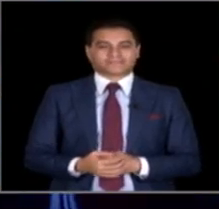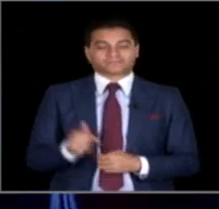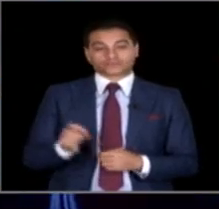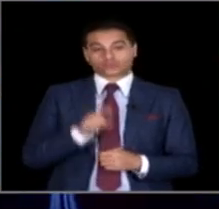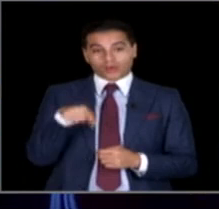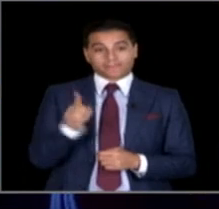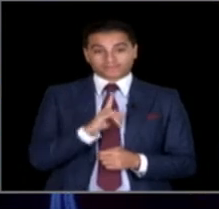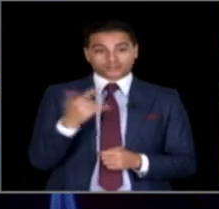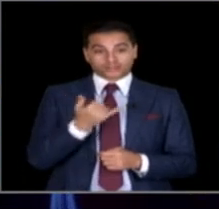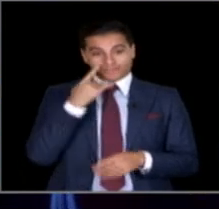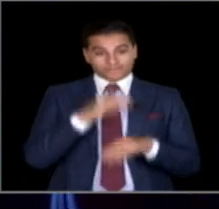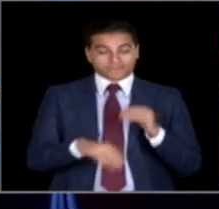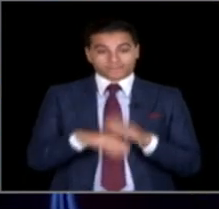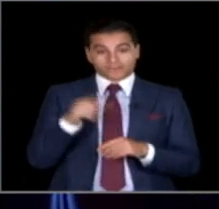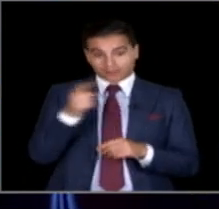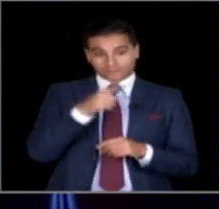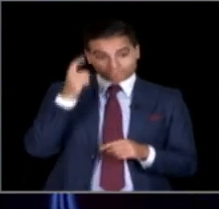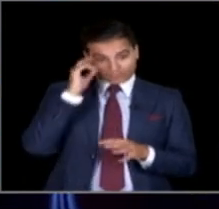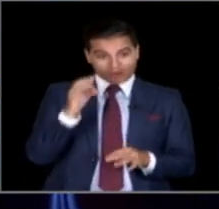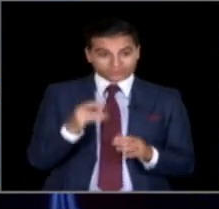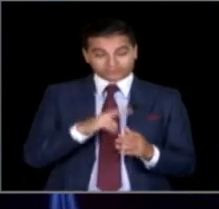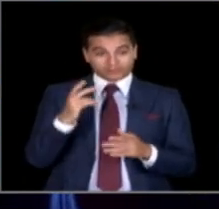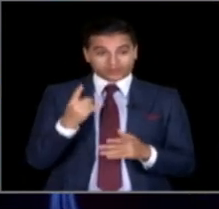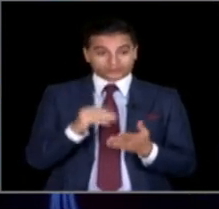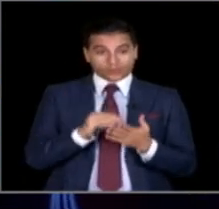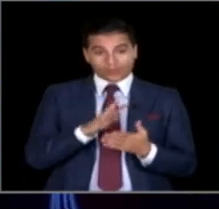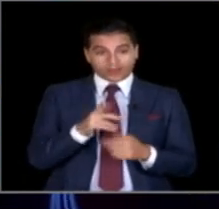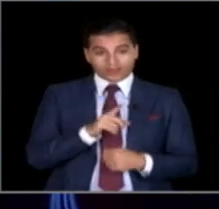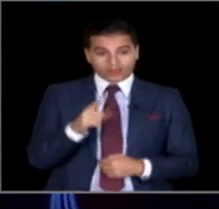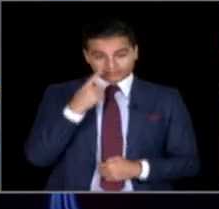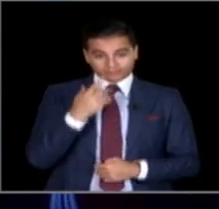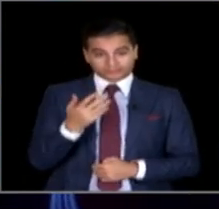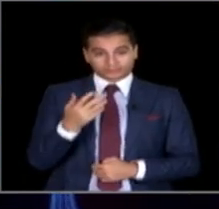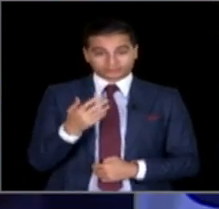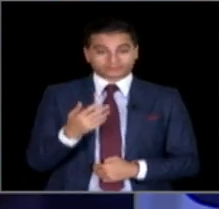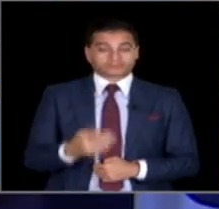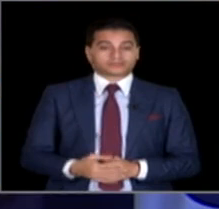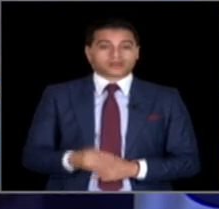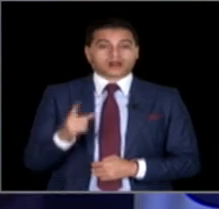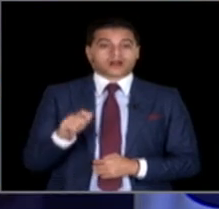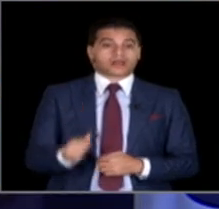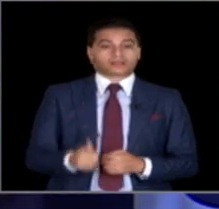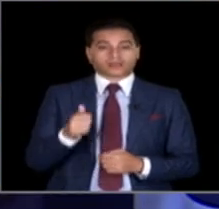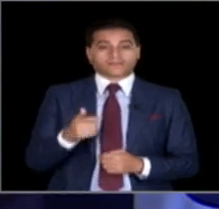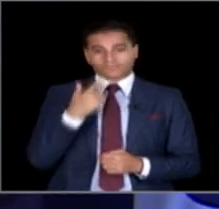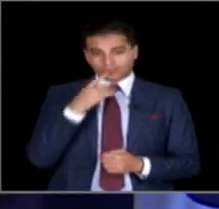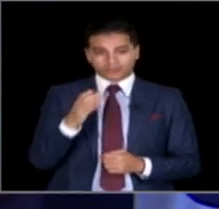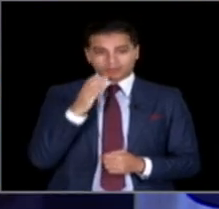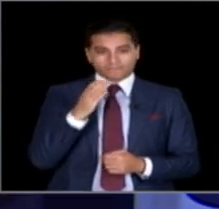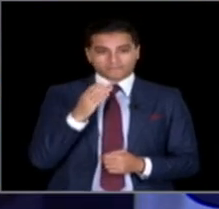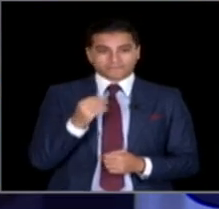سؤال مش سهل، يا ترى تعرفوا ترجعوا العشر نقط ولا لا؟ رضا،